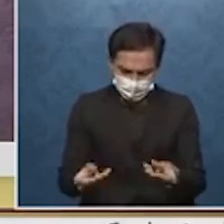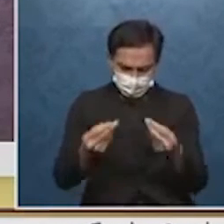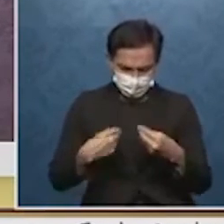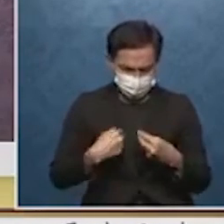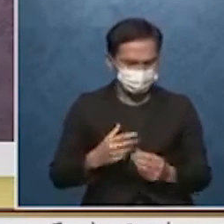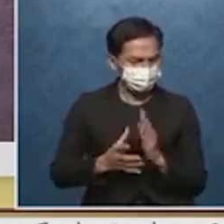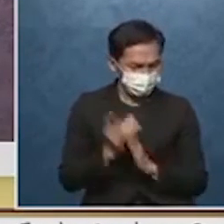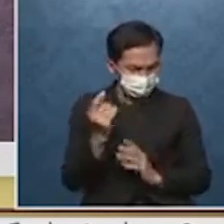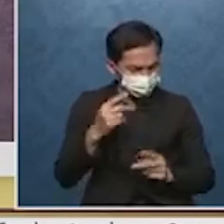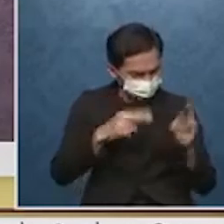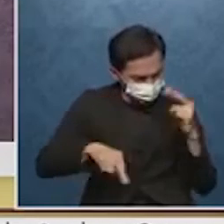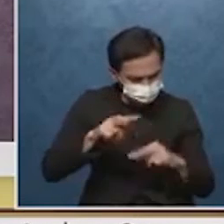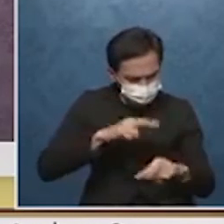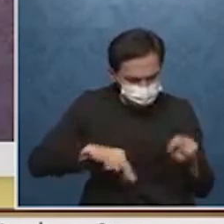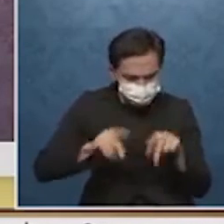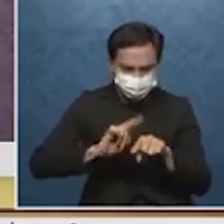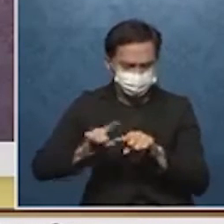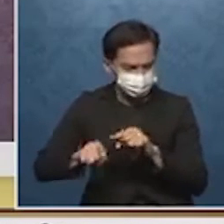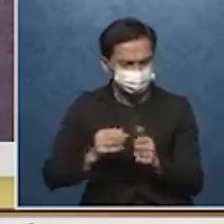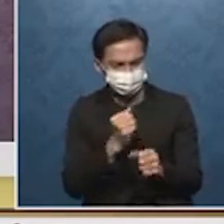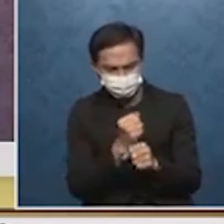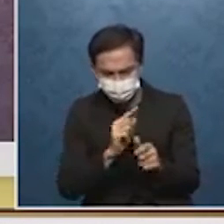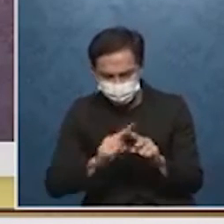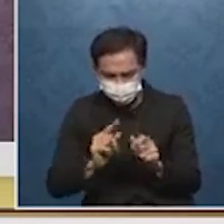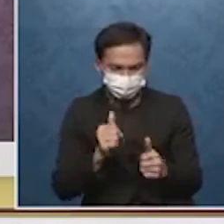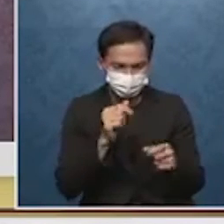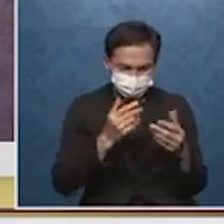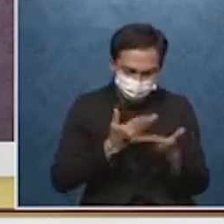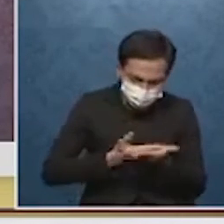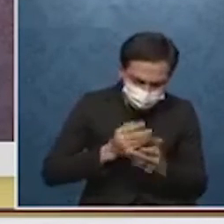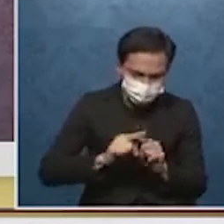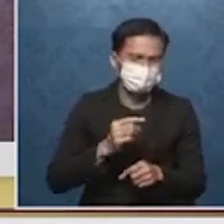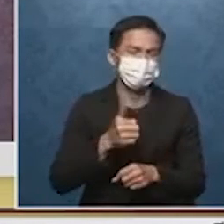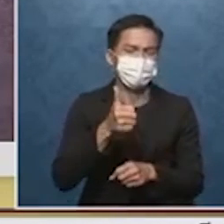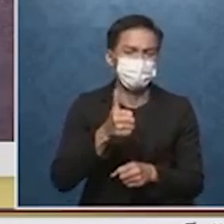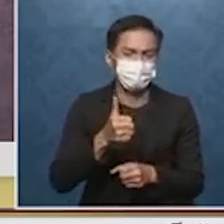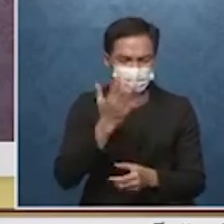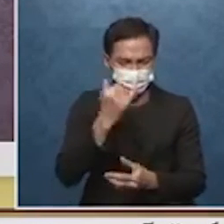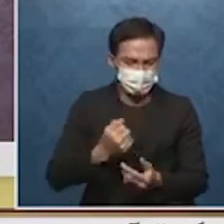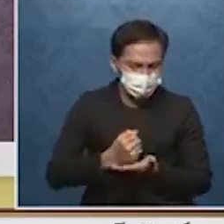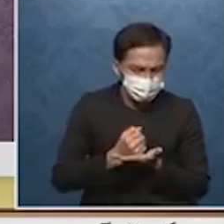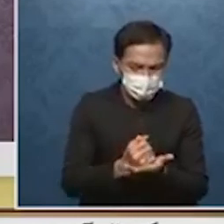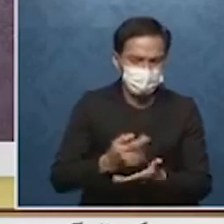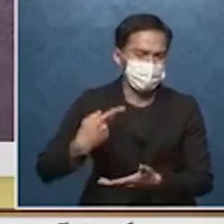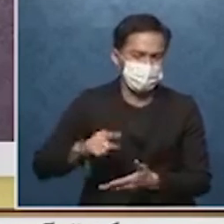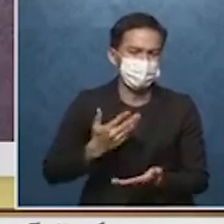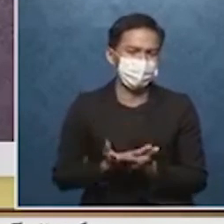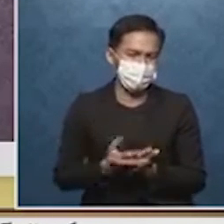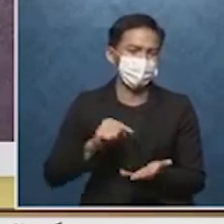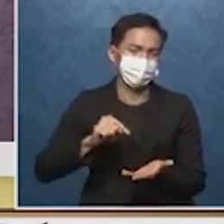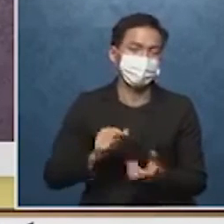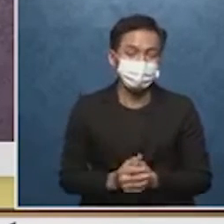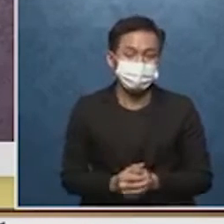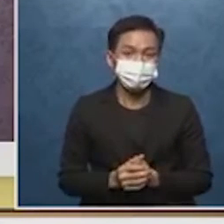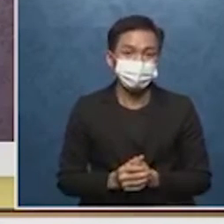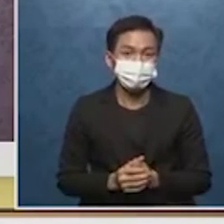นะครับแล้วก็จะให้เพื่อให้เกิดประโยชน์และเกิดความคุ้มค่าสูงสุดเพราะว่าเงินงบประมาณเนี่ย